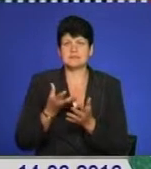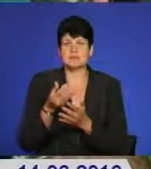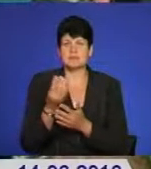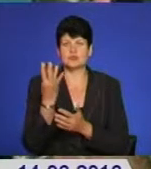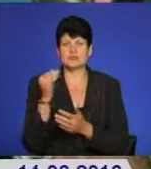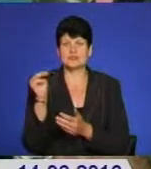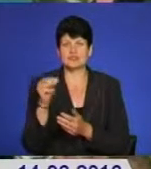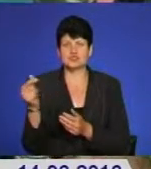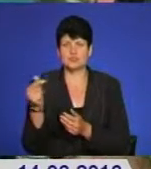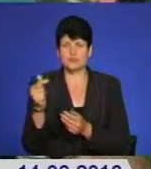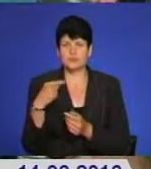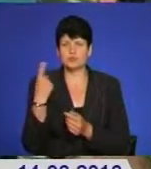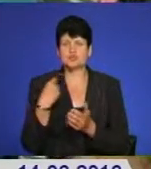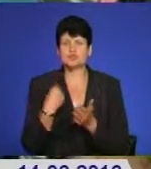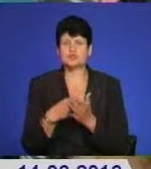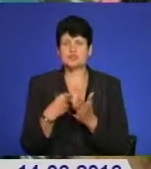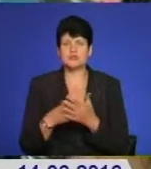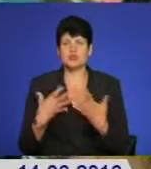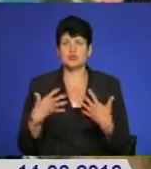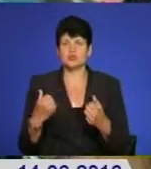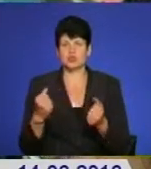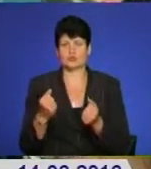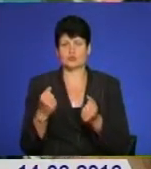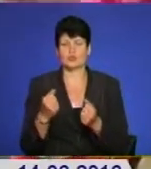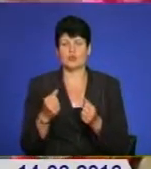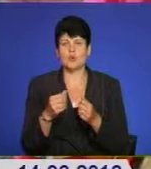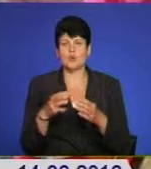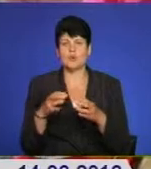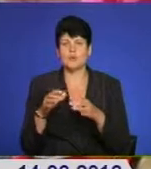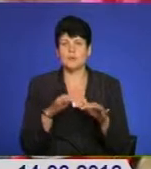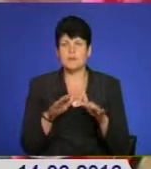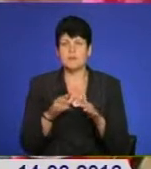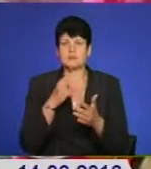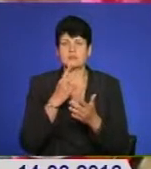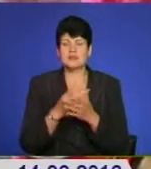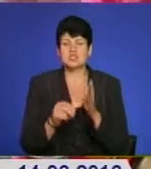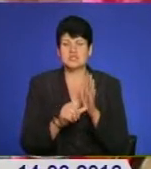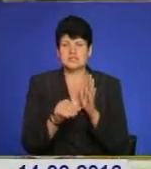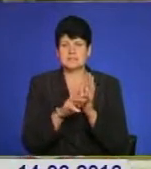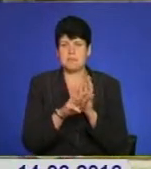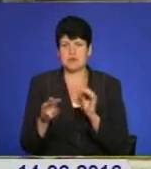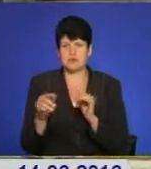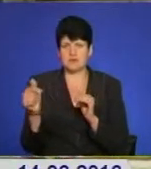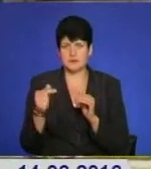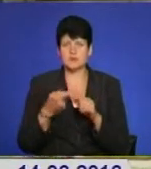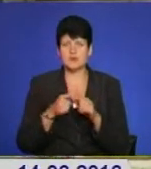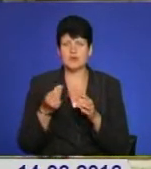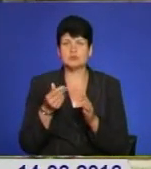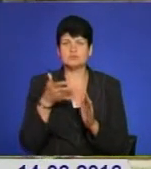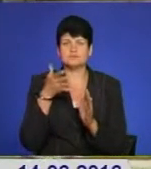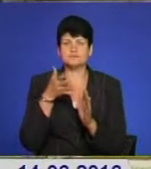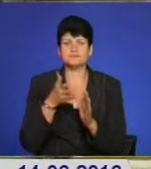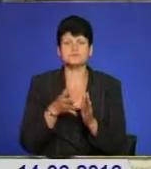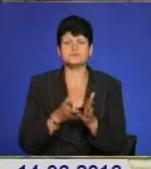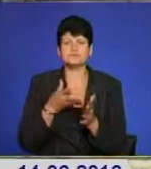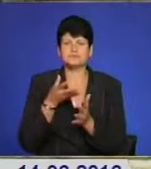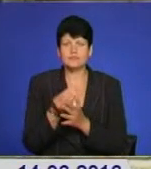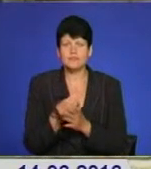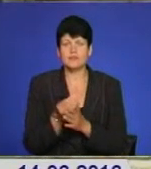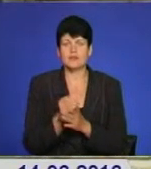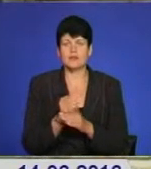гривень. В обласному бюджеті на оздоровчу кампанію цього року передбачили 6 мільйонів гривень. Ці кошти підуть на фінансування путівок дітей